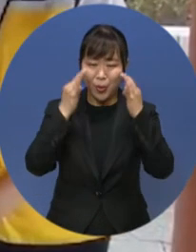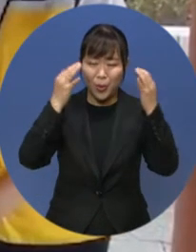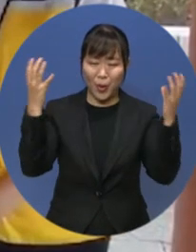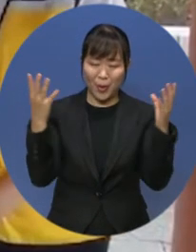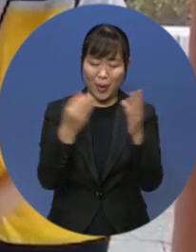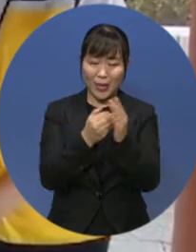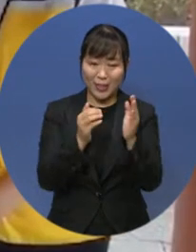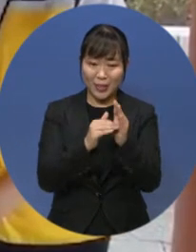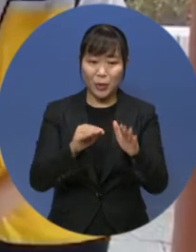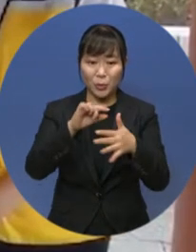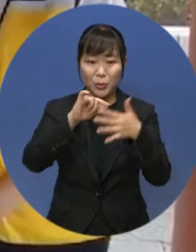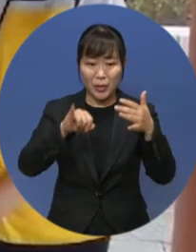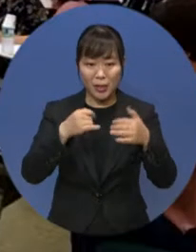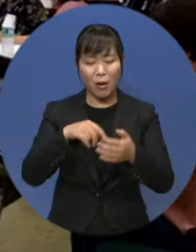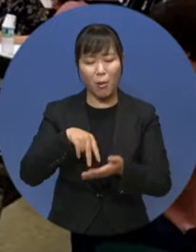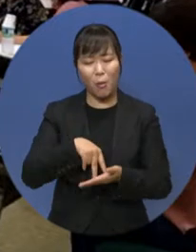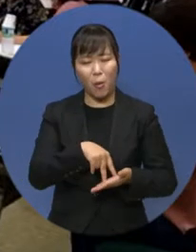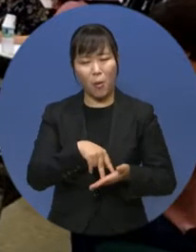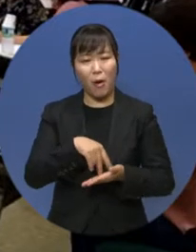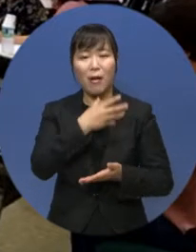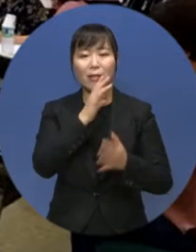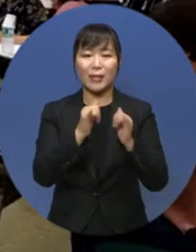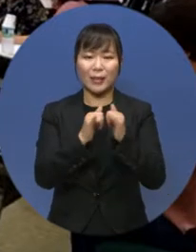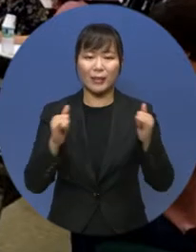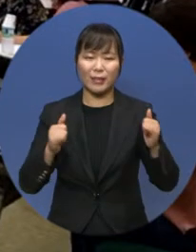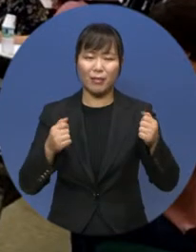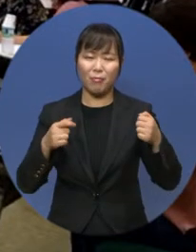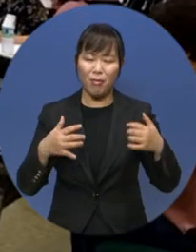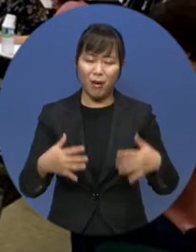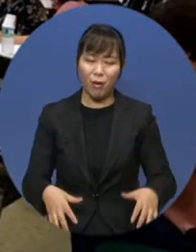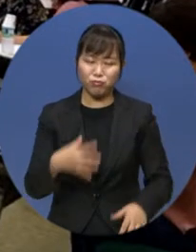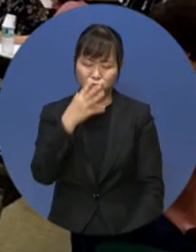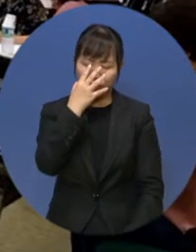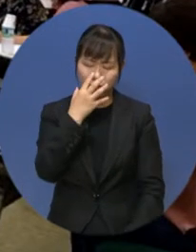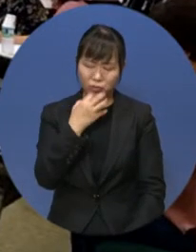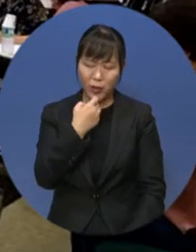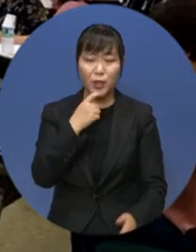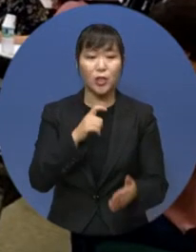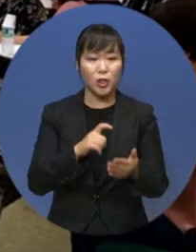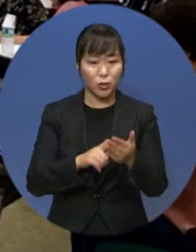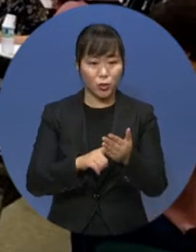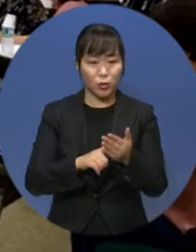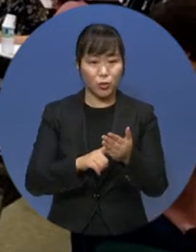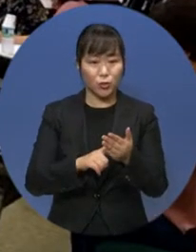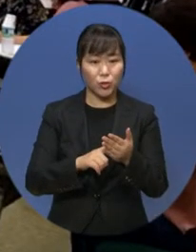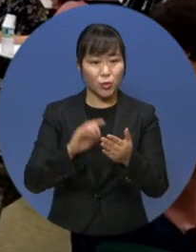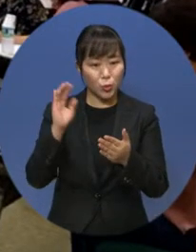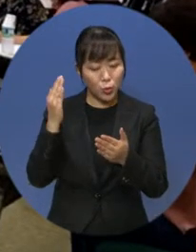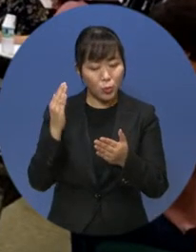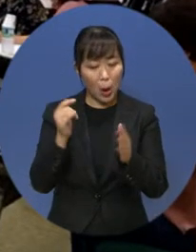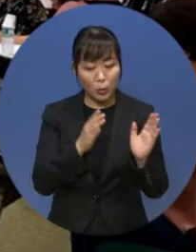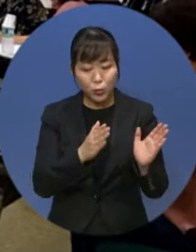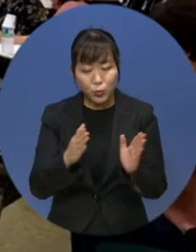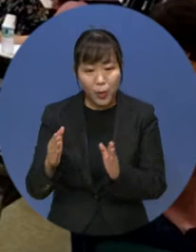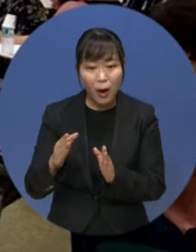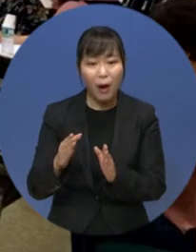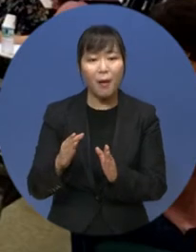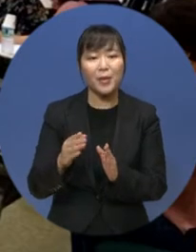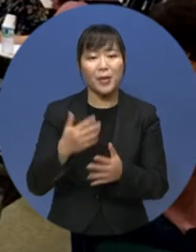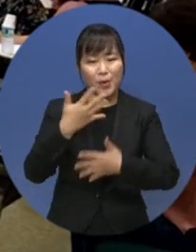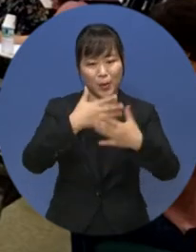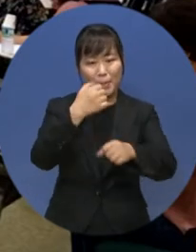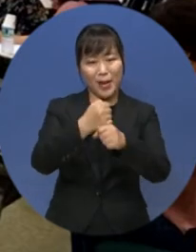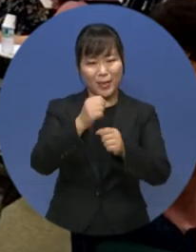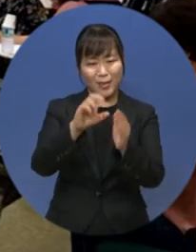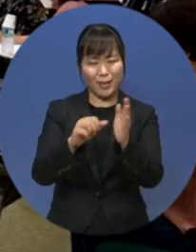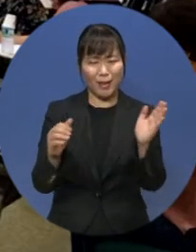이 프로젝트가 고독한 어른들의 힘없고 우울해지기 쉬운 시간을 준비하며 영상을 만드는